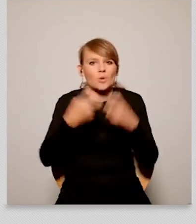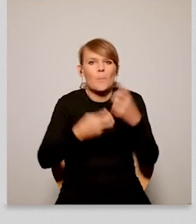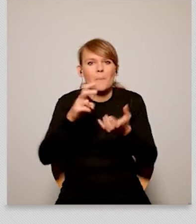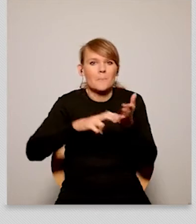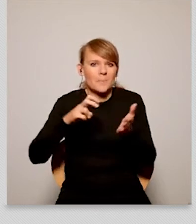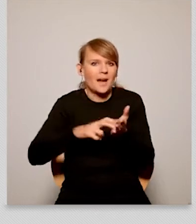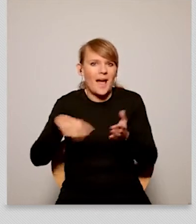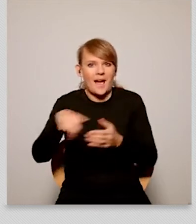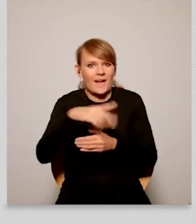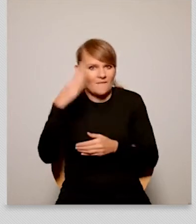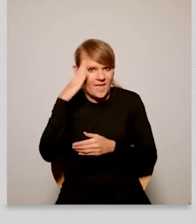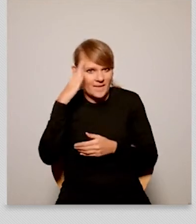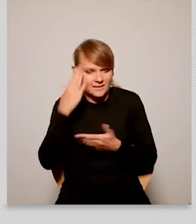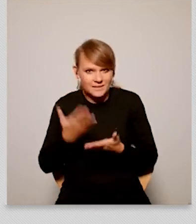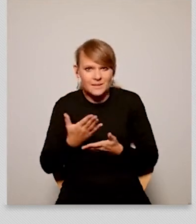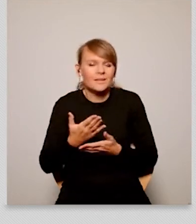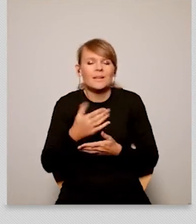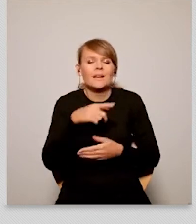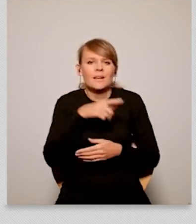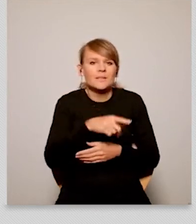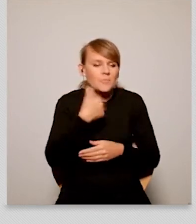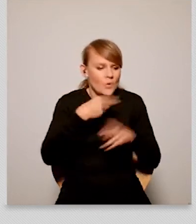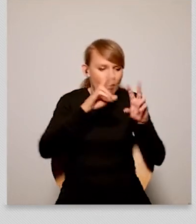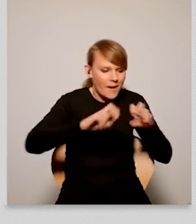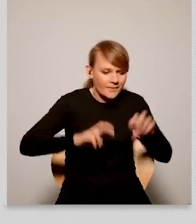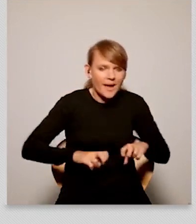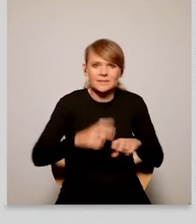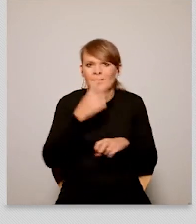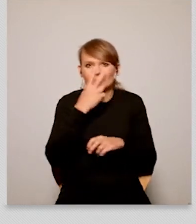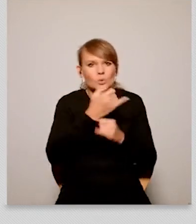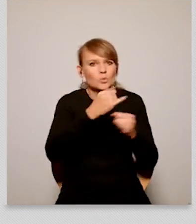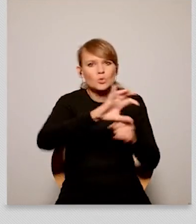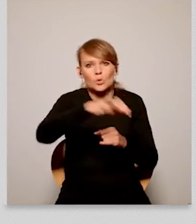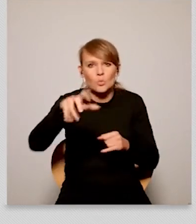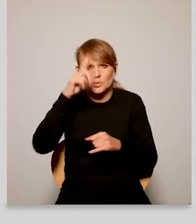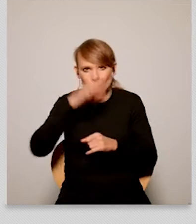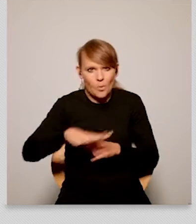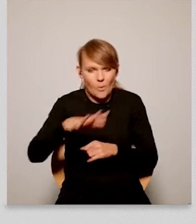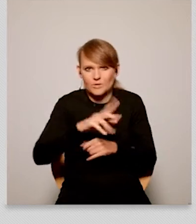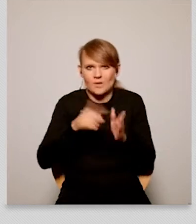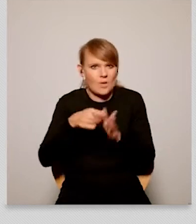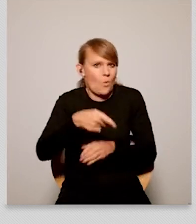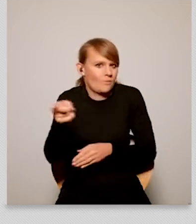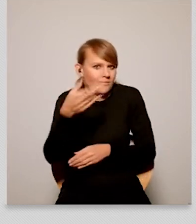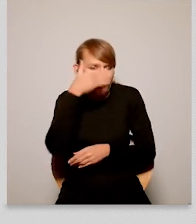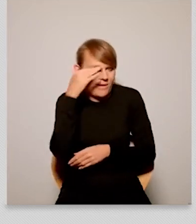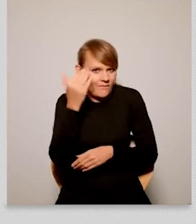brakuje. też z różnych badań, które my również realizowaliśmy, to wynika, że w różnych grupach społecznych, często także takich, które